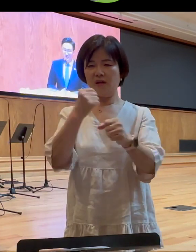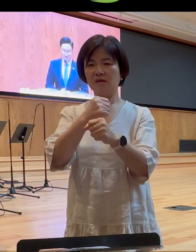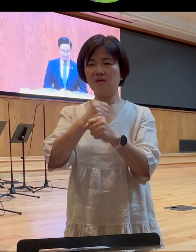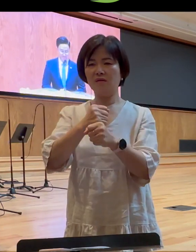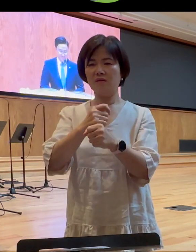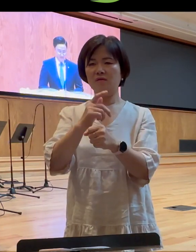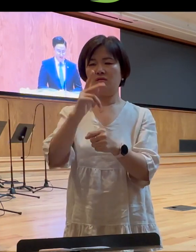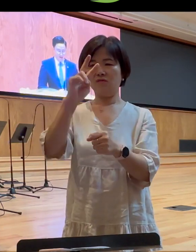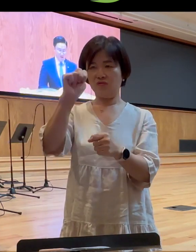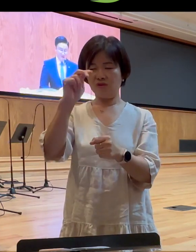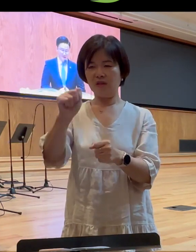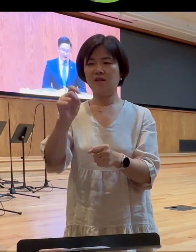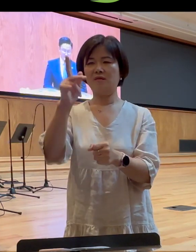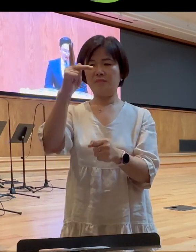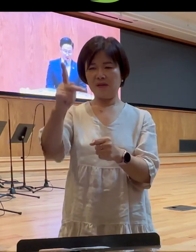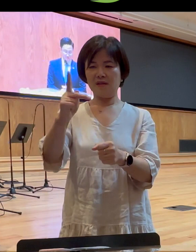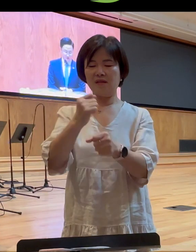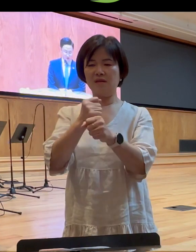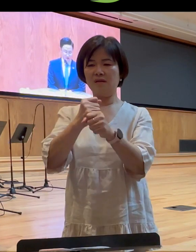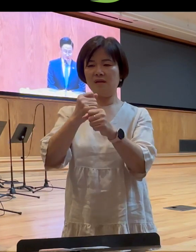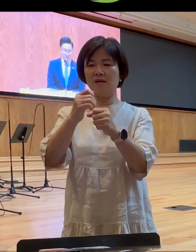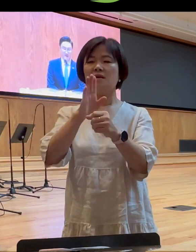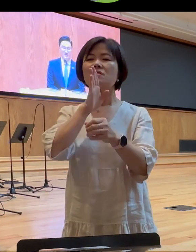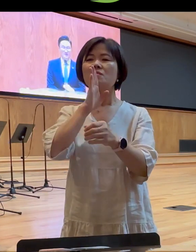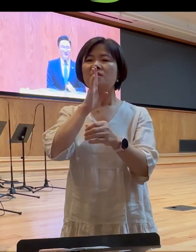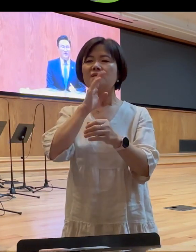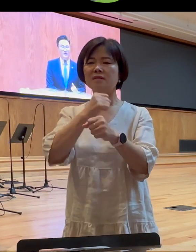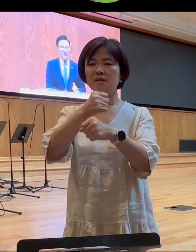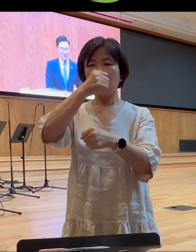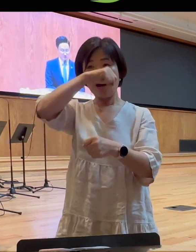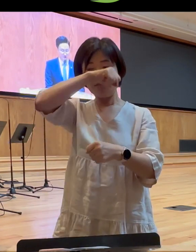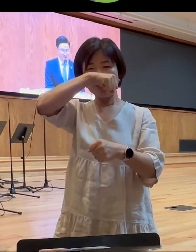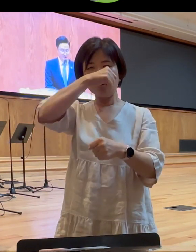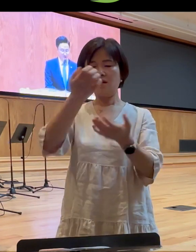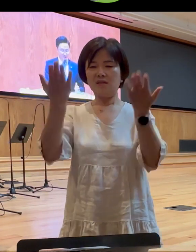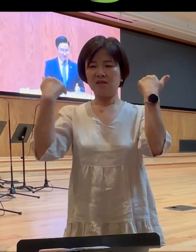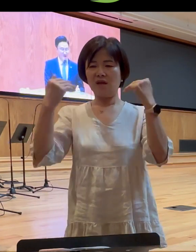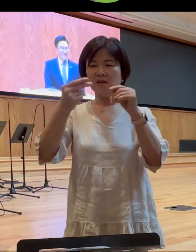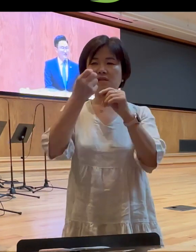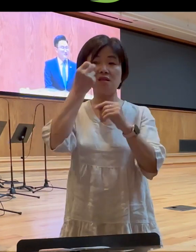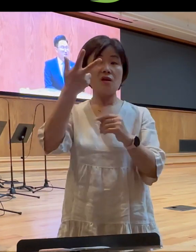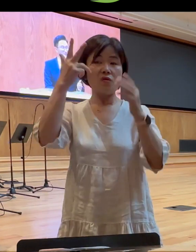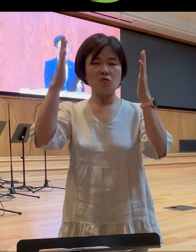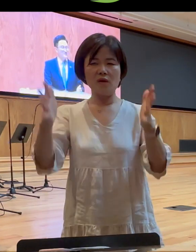피지, 남아메리카, 남아프리카를 지나 7개월이 걸려서